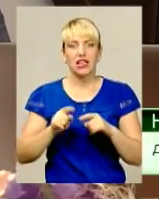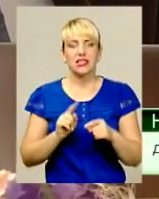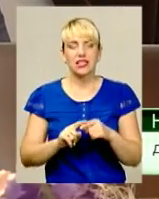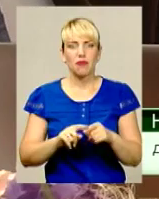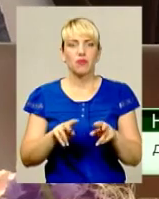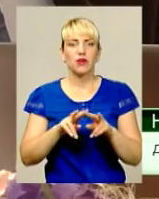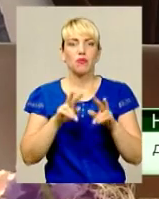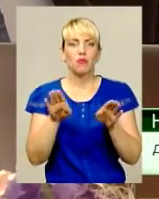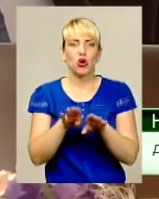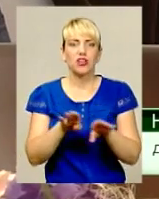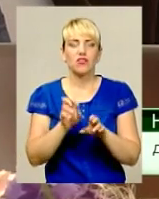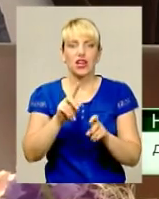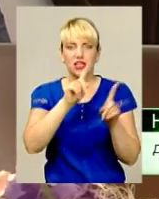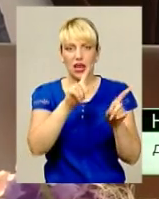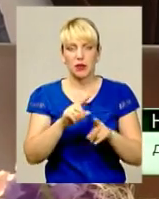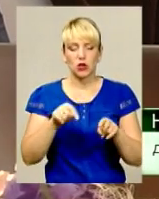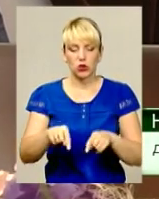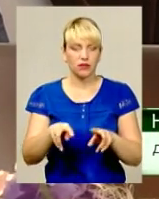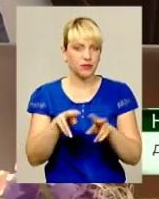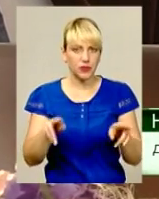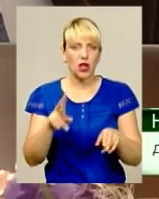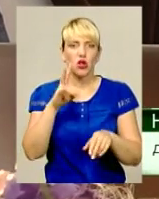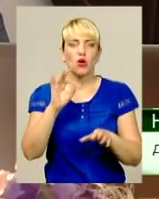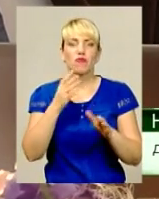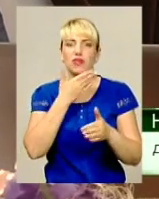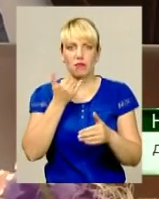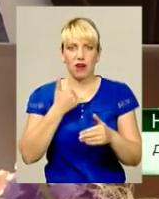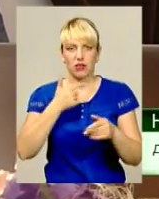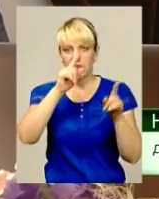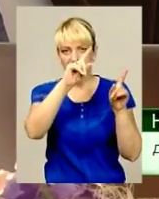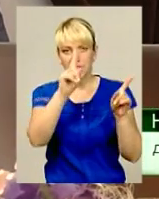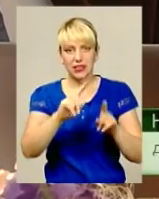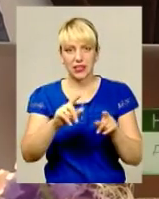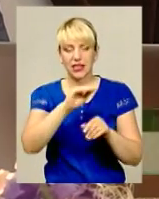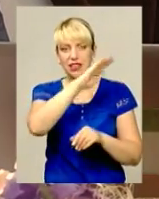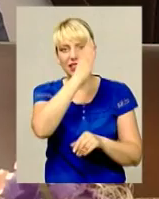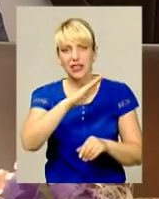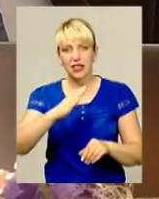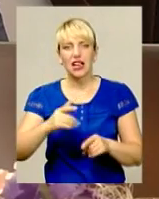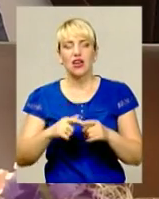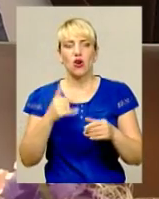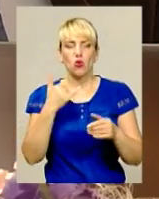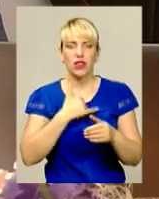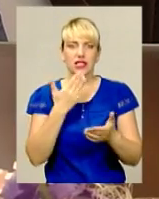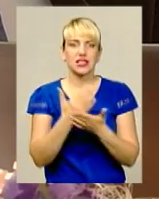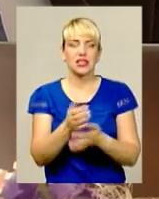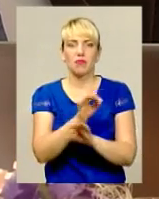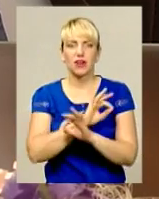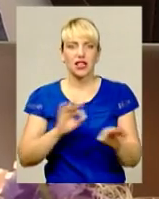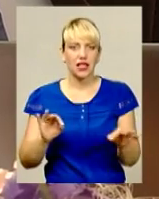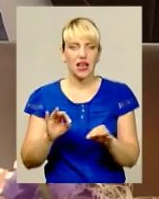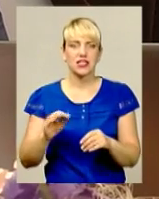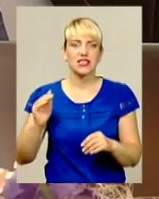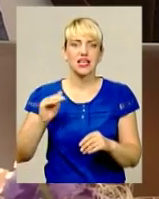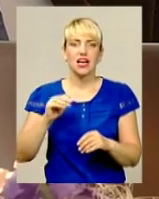із Карпатським регіоном, просто без гір. Тут ми маємо свої подільські товтри, маємо прекрасний каскад Дністра, нерозкритий.